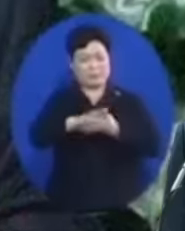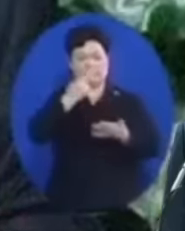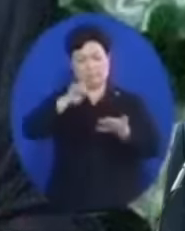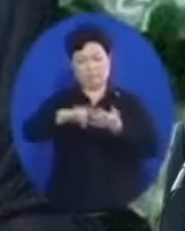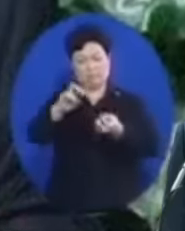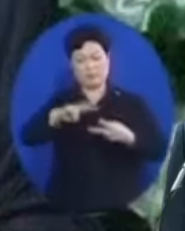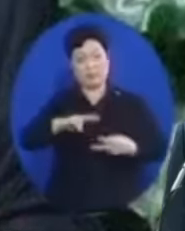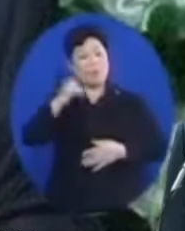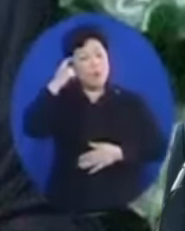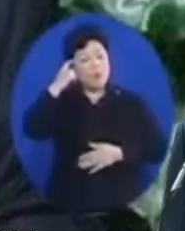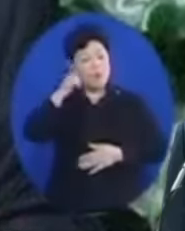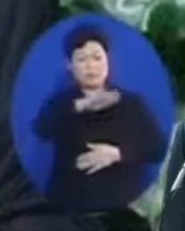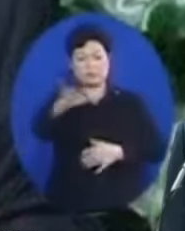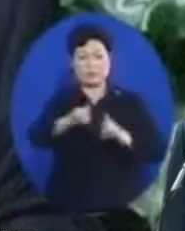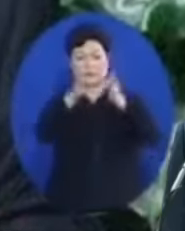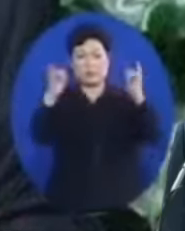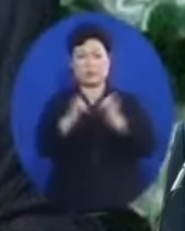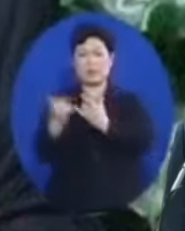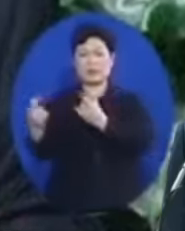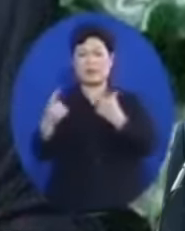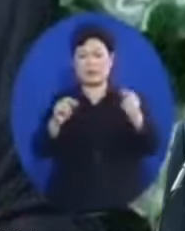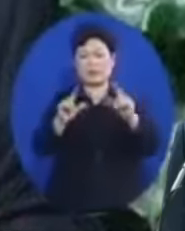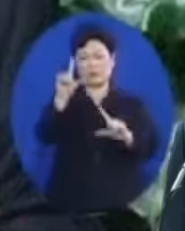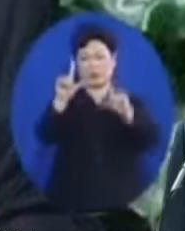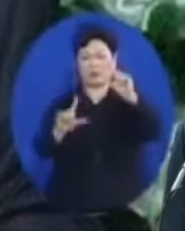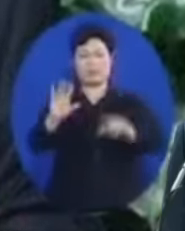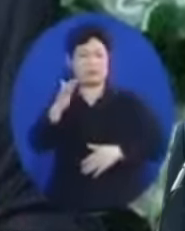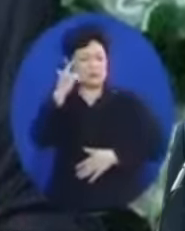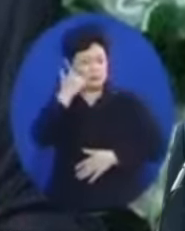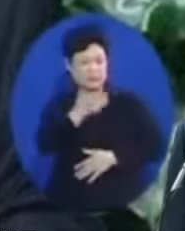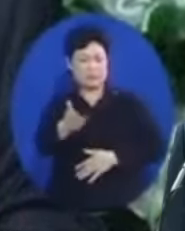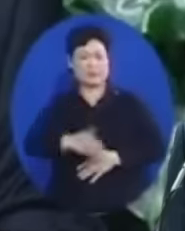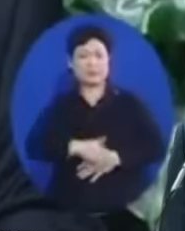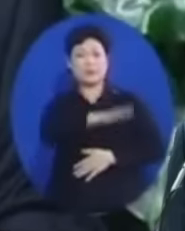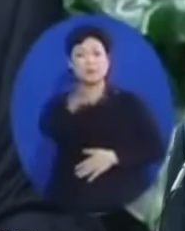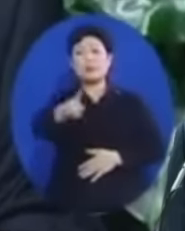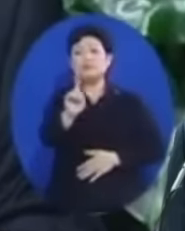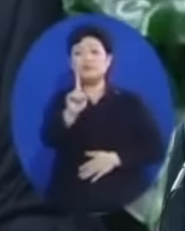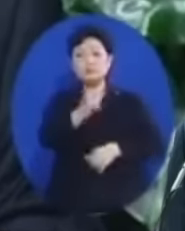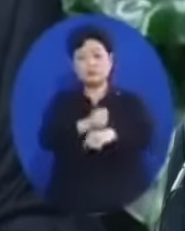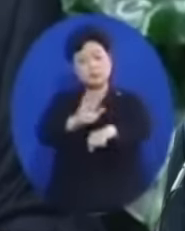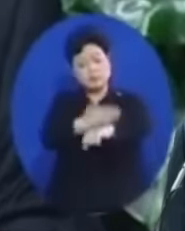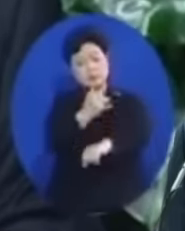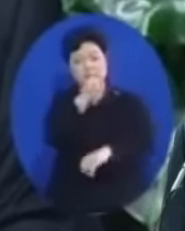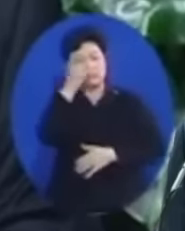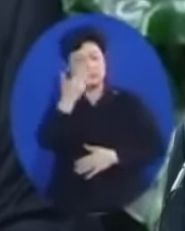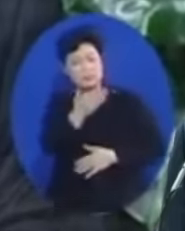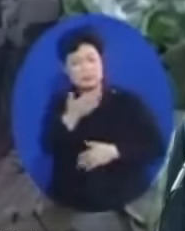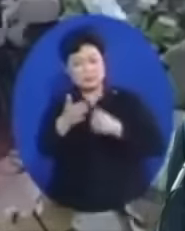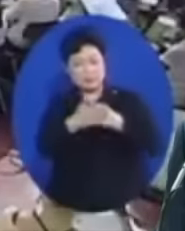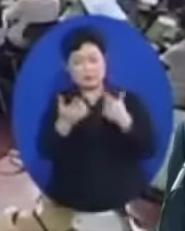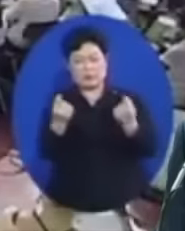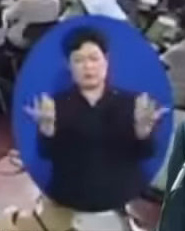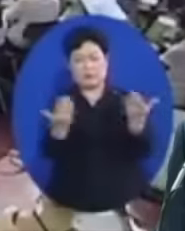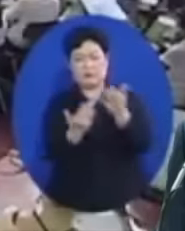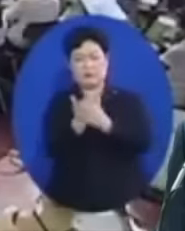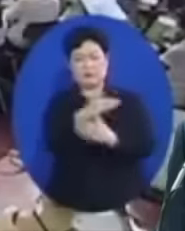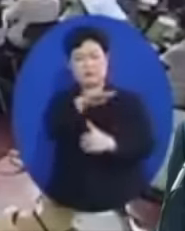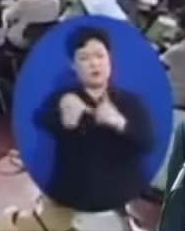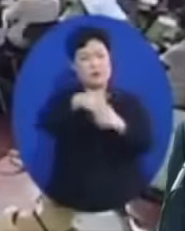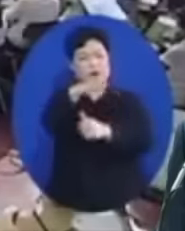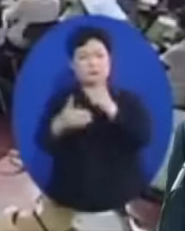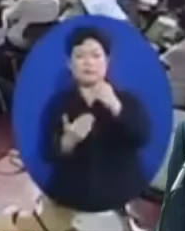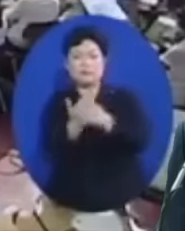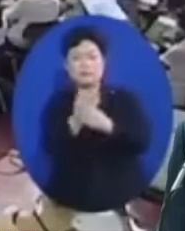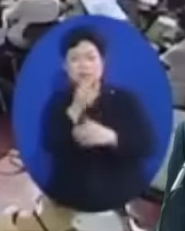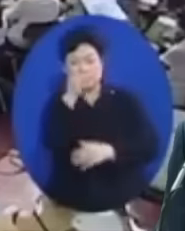말했습니다 왜 우리 사회가 이와 같은 모양이 되고 말았을까요? 우리가 무엇을 잘못했기에 이런 일들이 우리 환경에